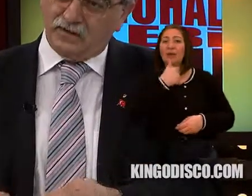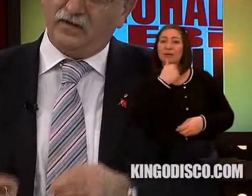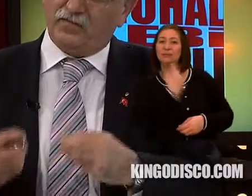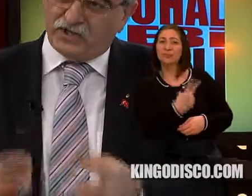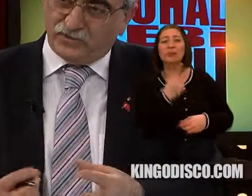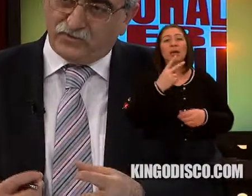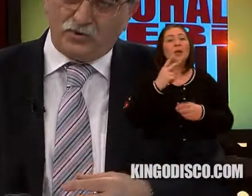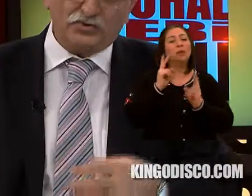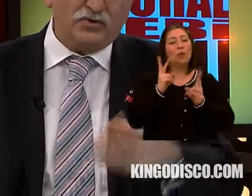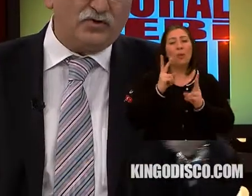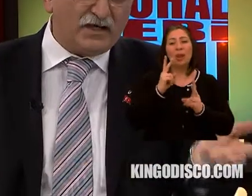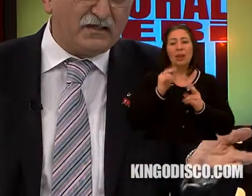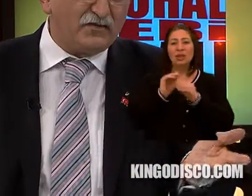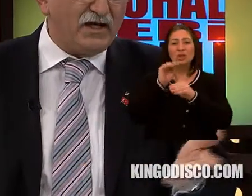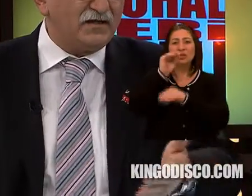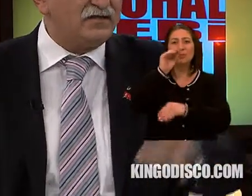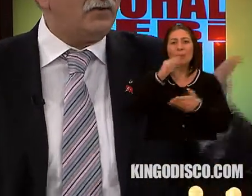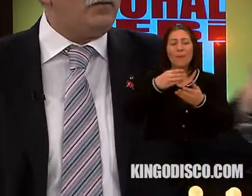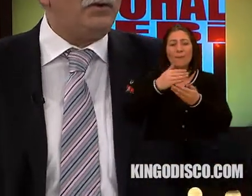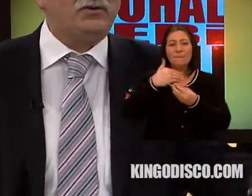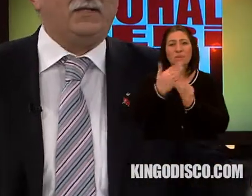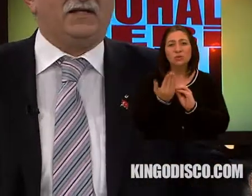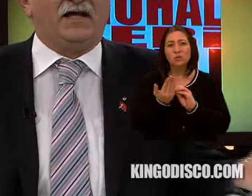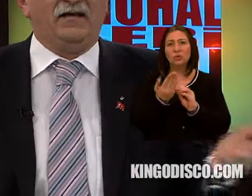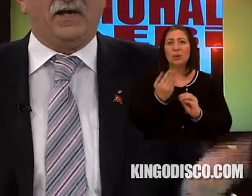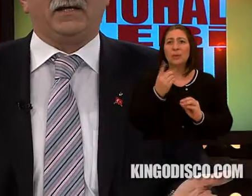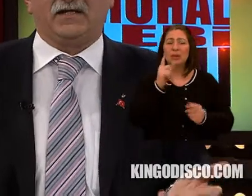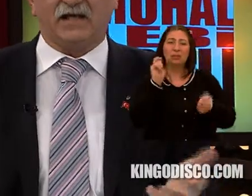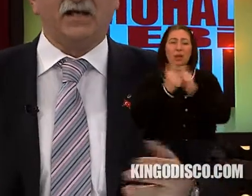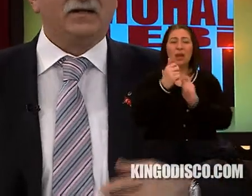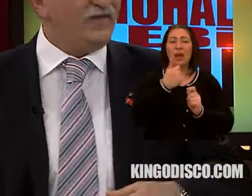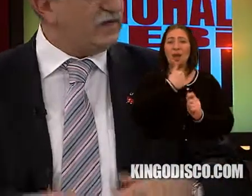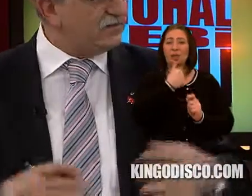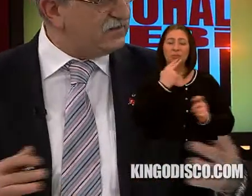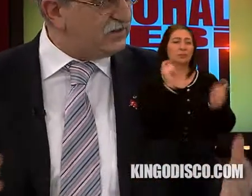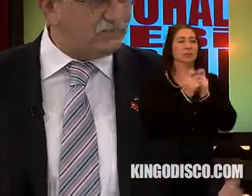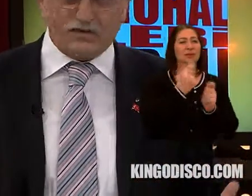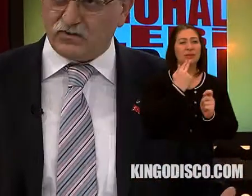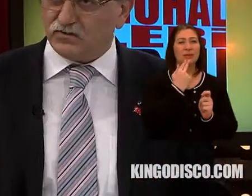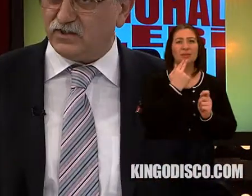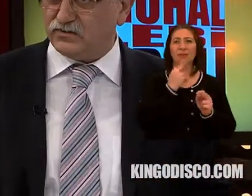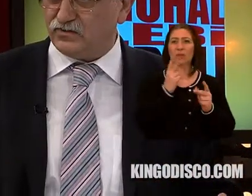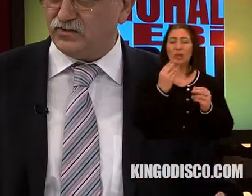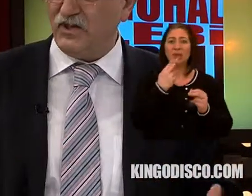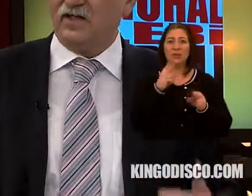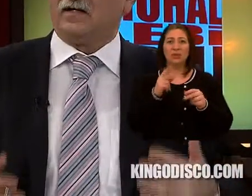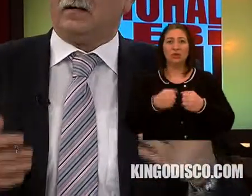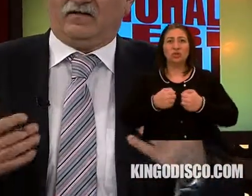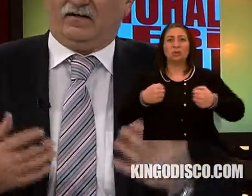testosteronu parçalıyor, östradiole getiriyor. Yani kadınlık hormonu çıkıyor bir anda bir erkekte. Ve kadınsı şişmanlık ortaya